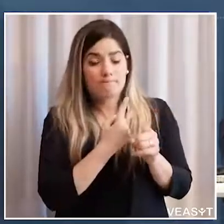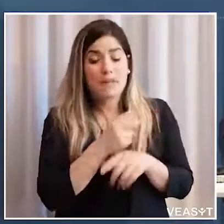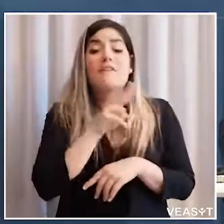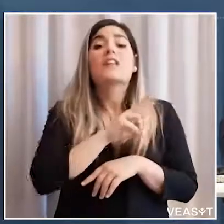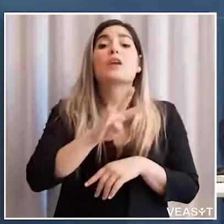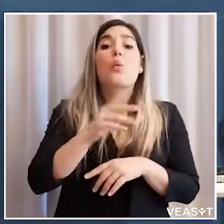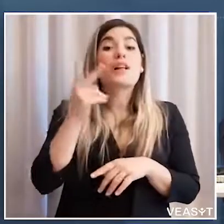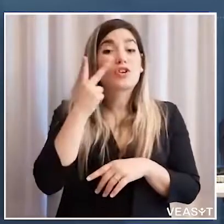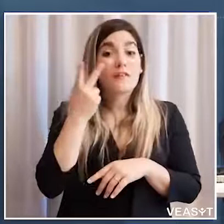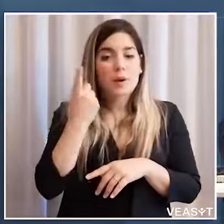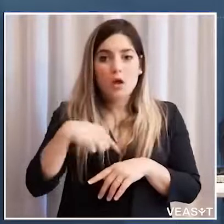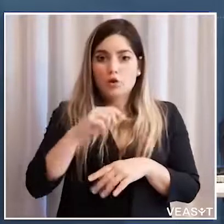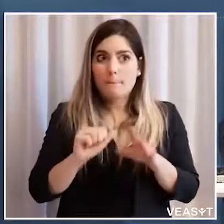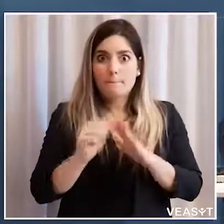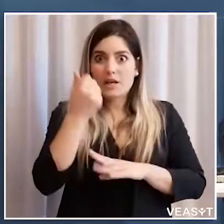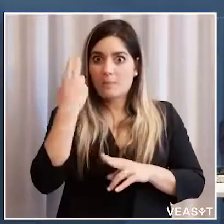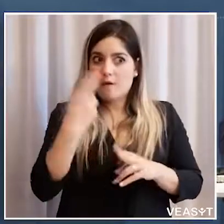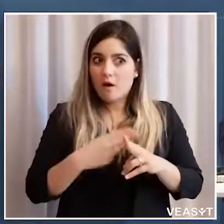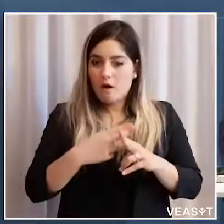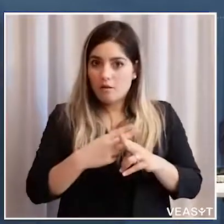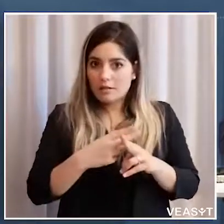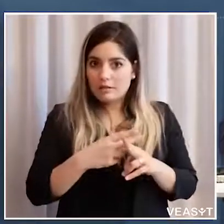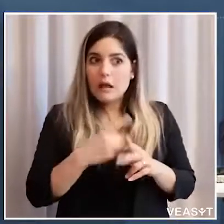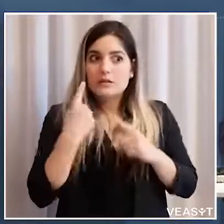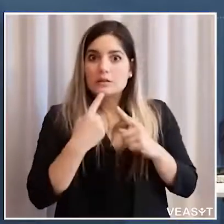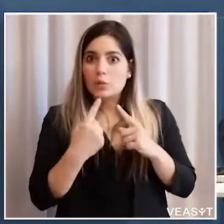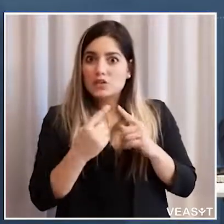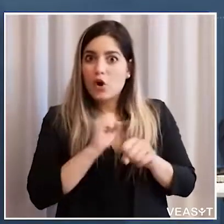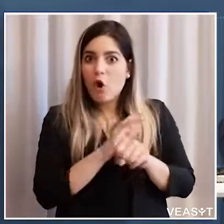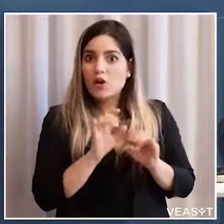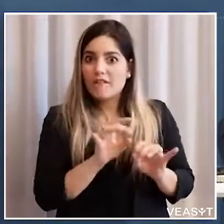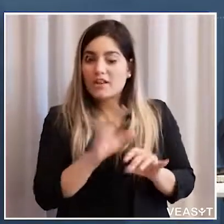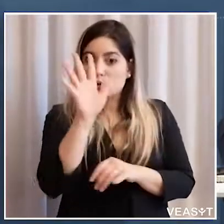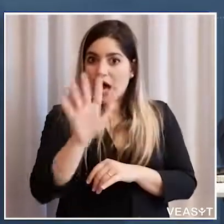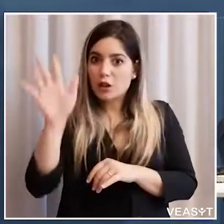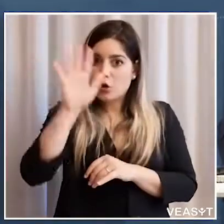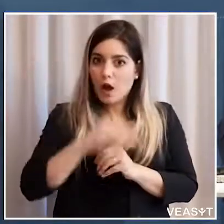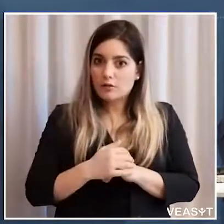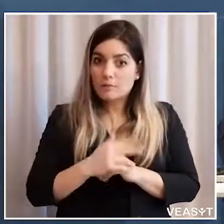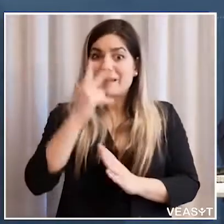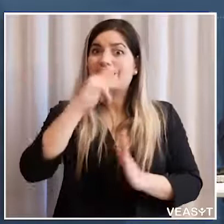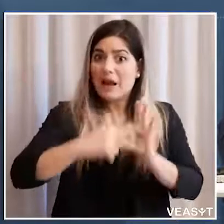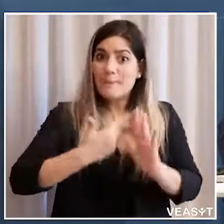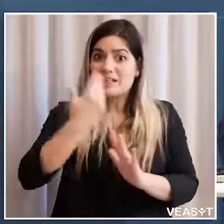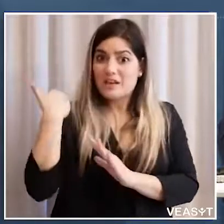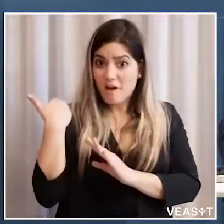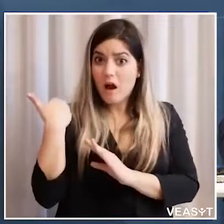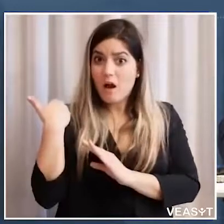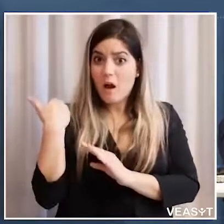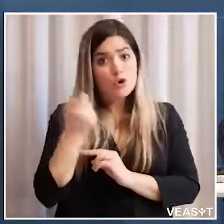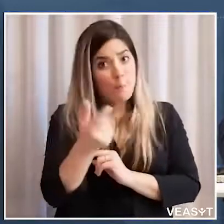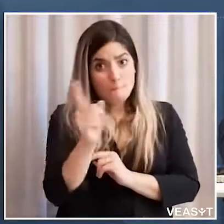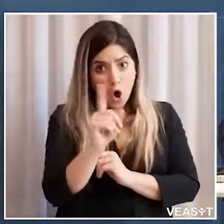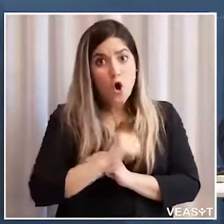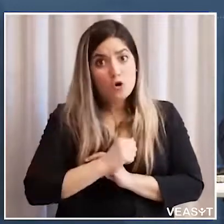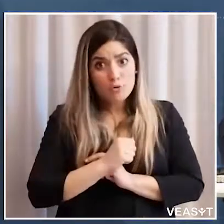fase 1 il 24 febbraio abbiamo avuto il primo caso in alto adige ormai tre mesi or sono che non è